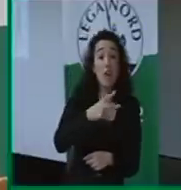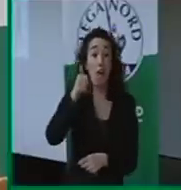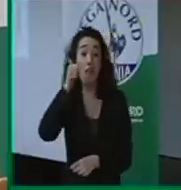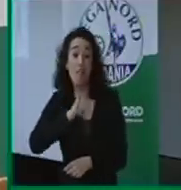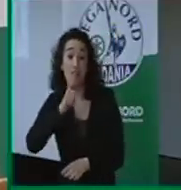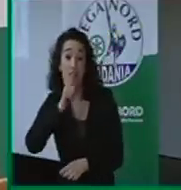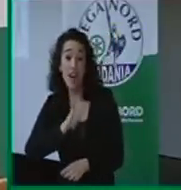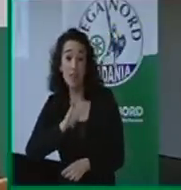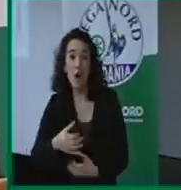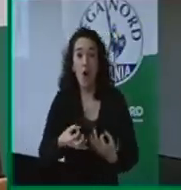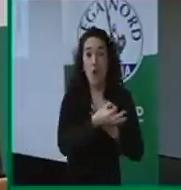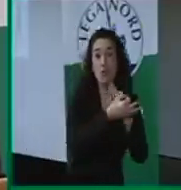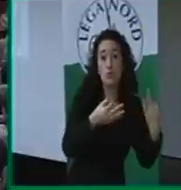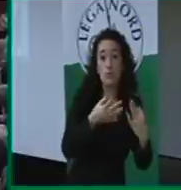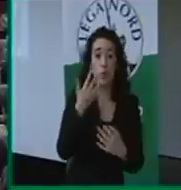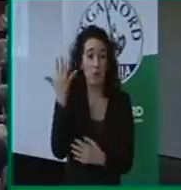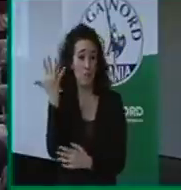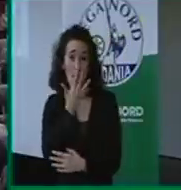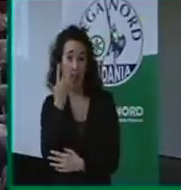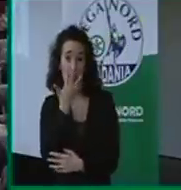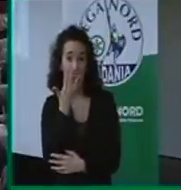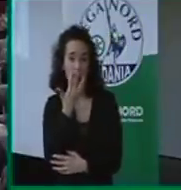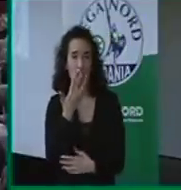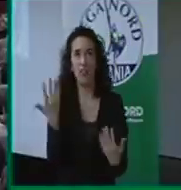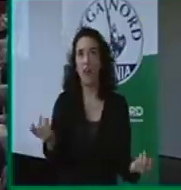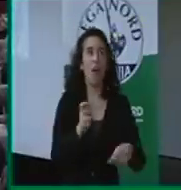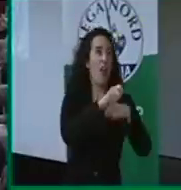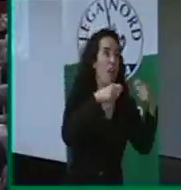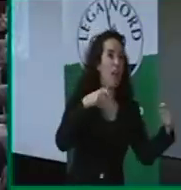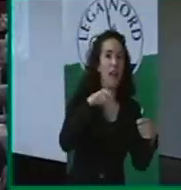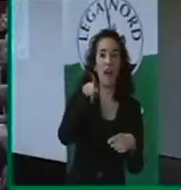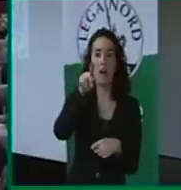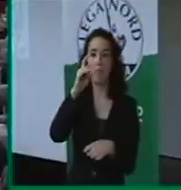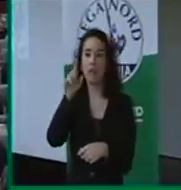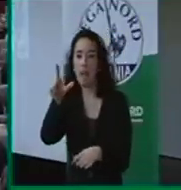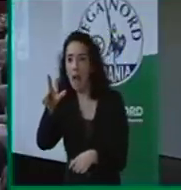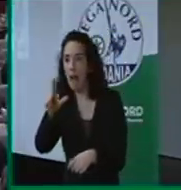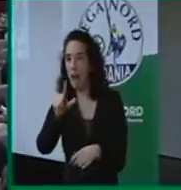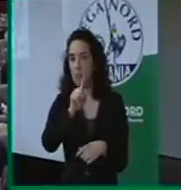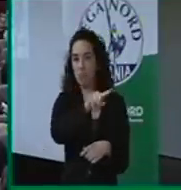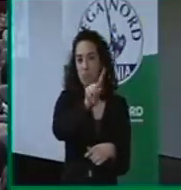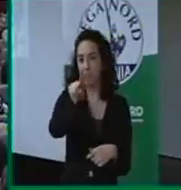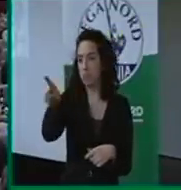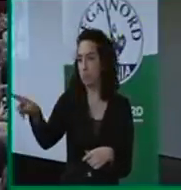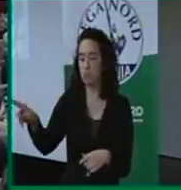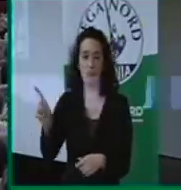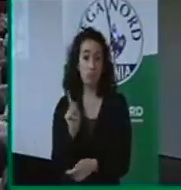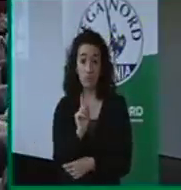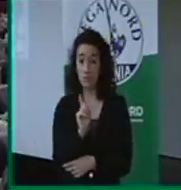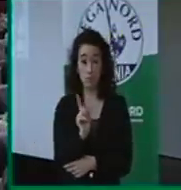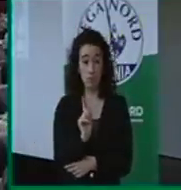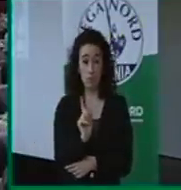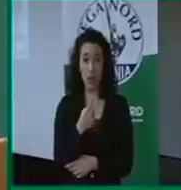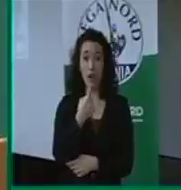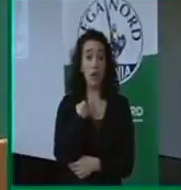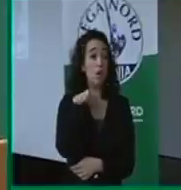sbagliato non c'è la lega il PdL Io ho parlato con